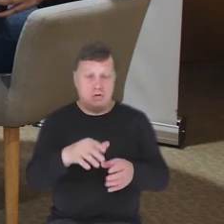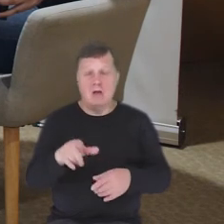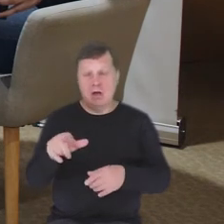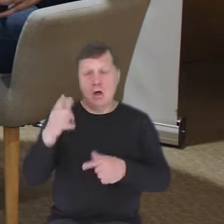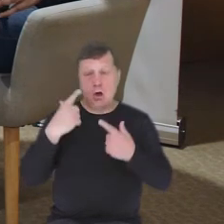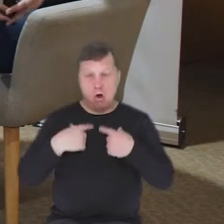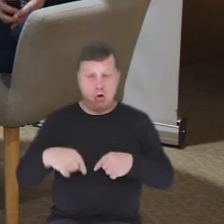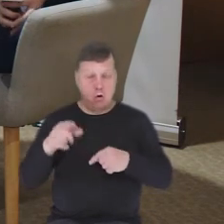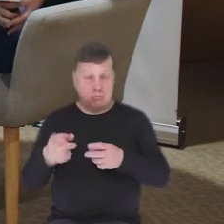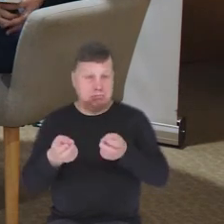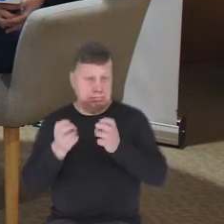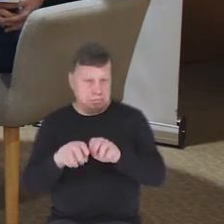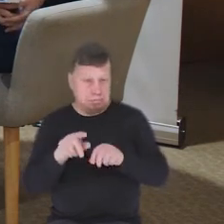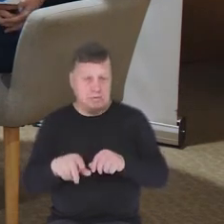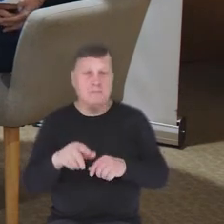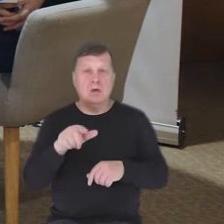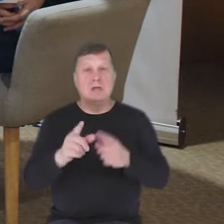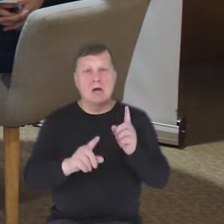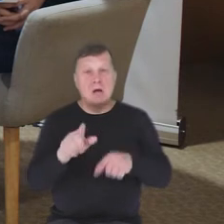która tworzy. Czasami to jest antologia.